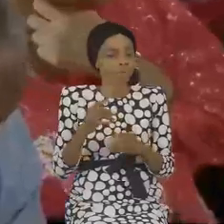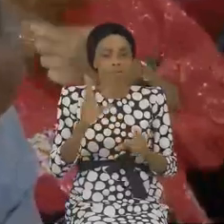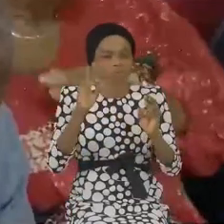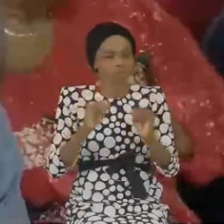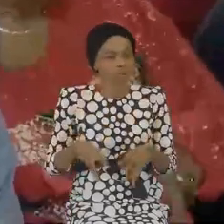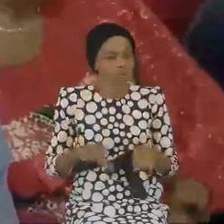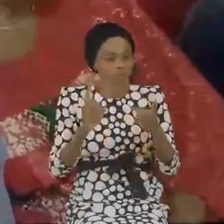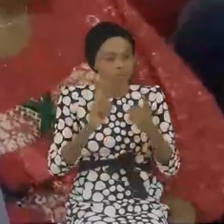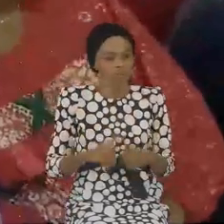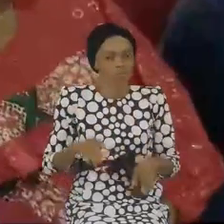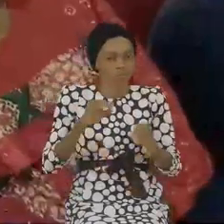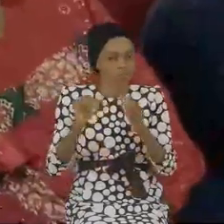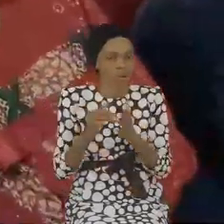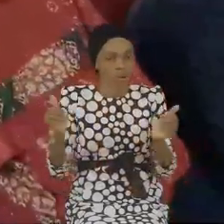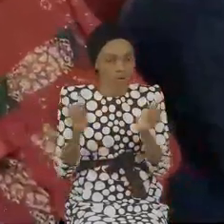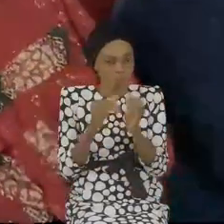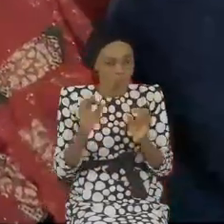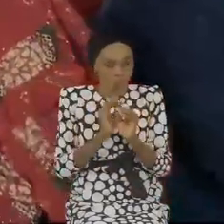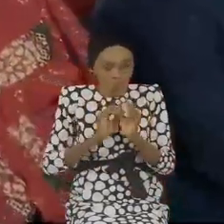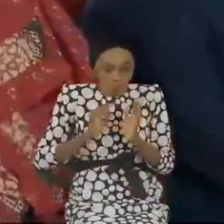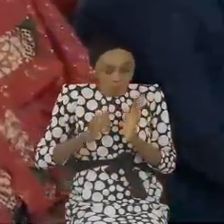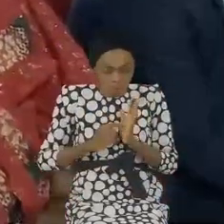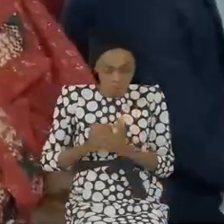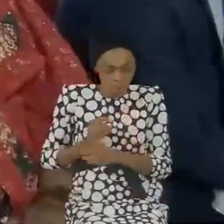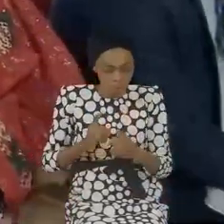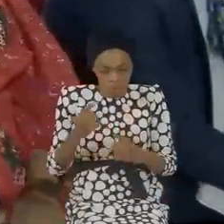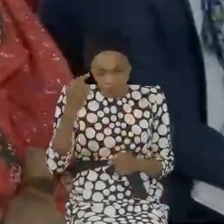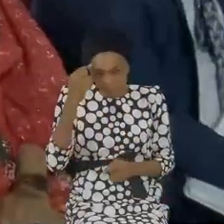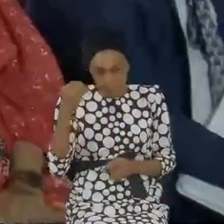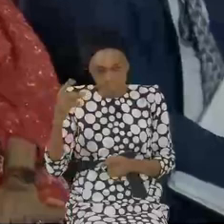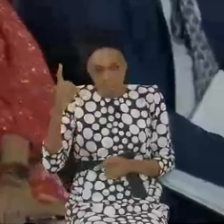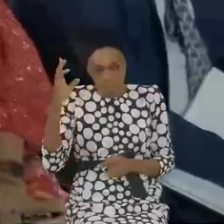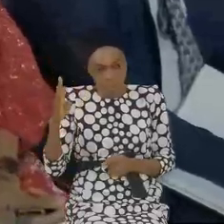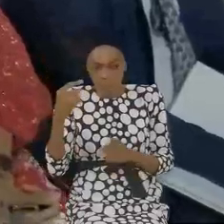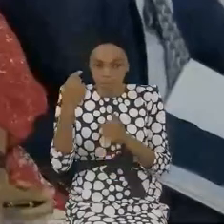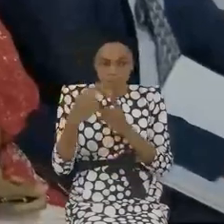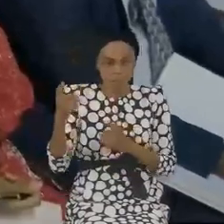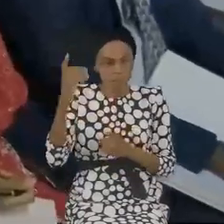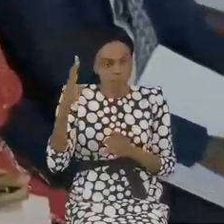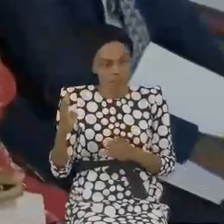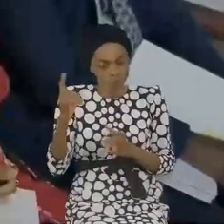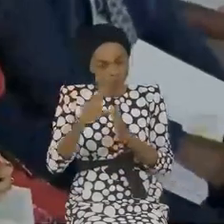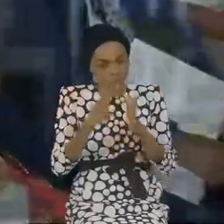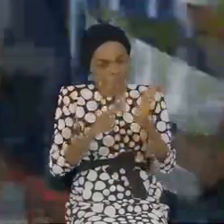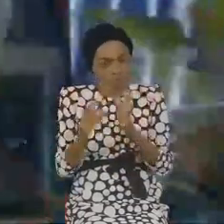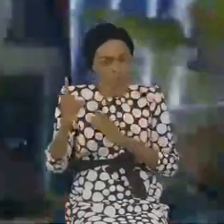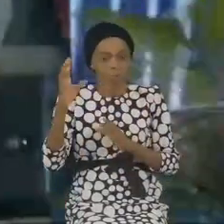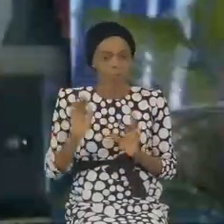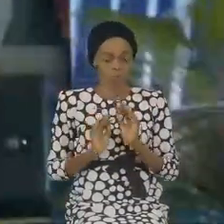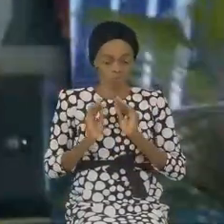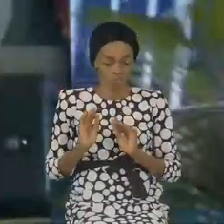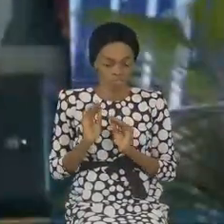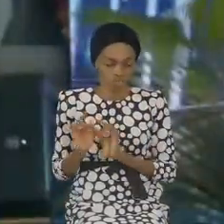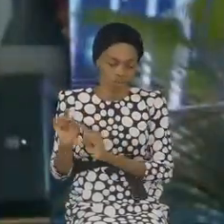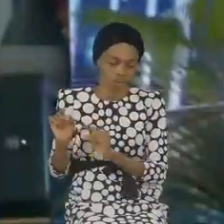leur montrer la pensée de Dieu, la parole de Dieu, la volonté de Dieu. Enseignez-leur à